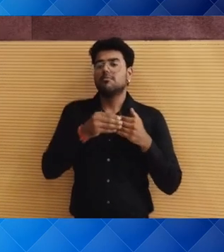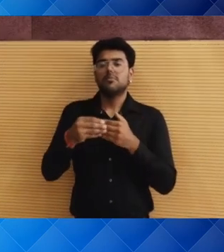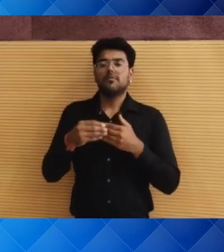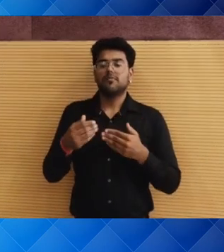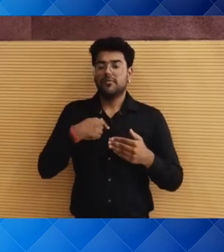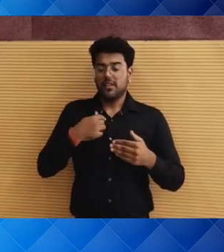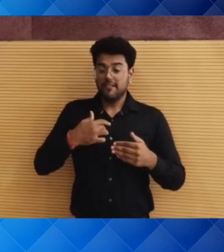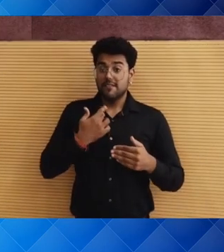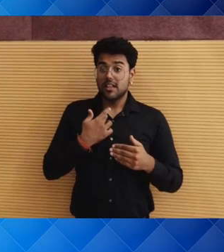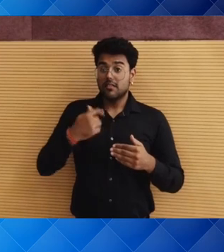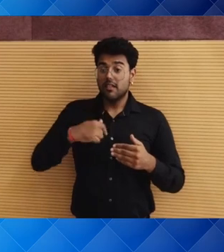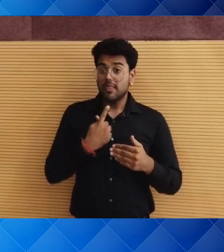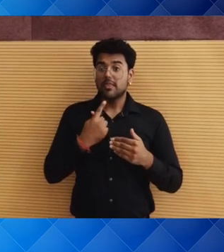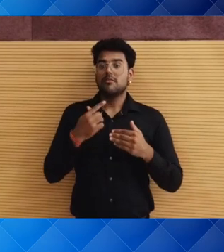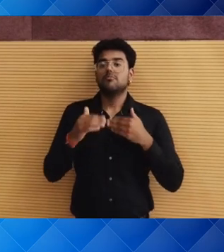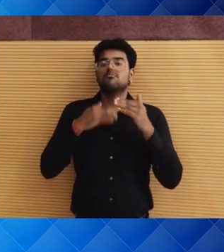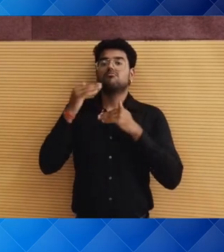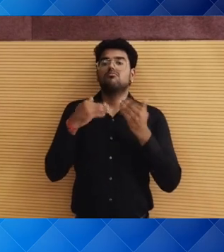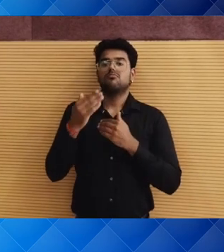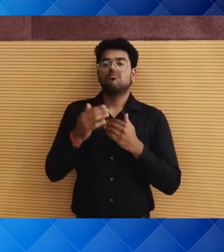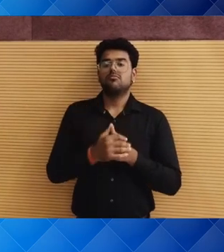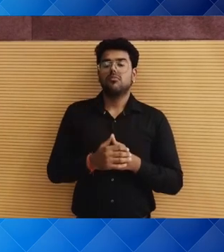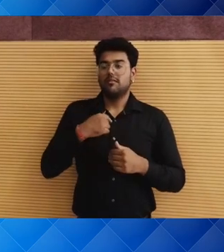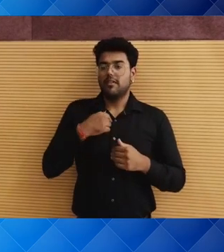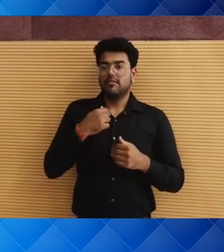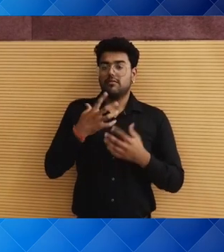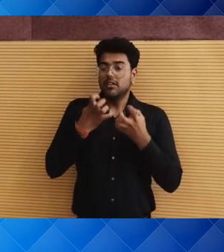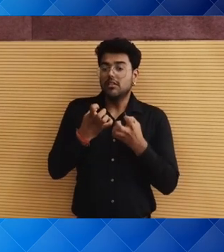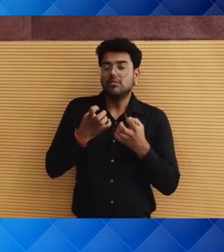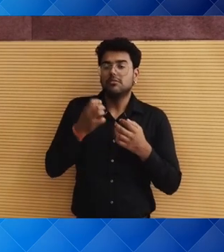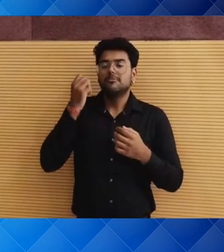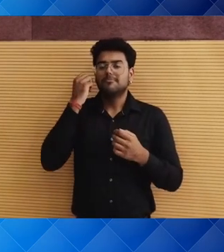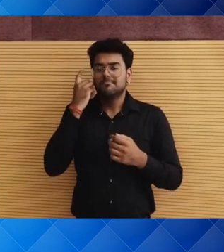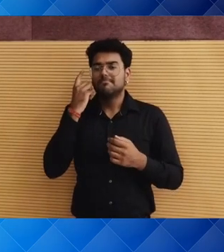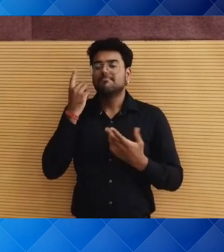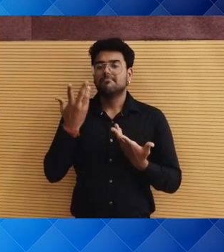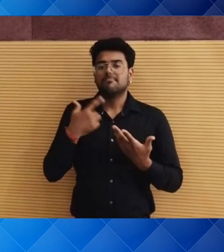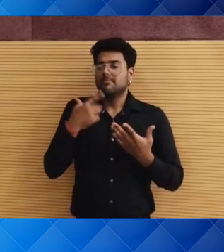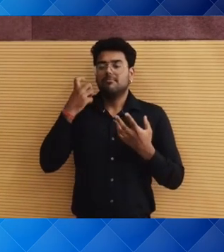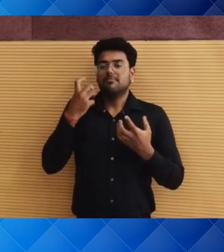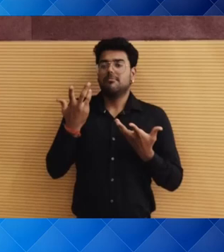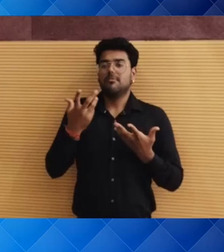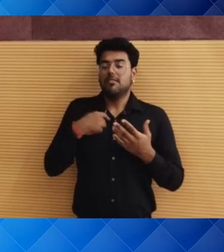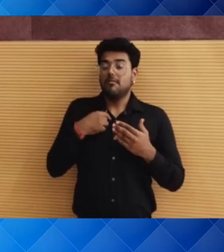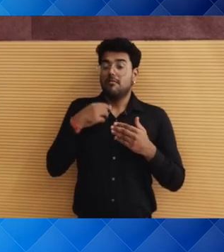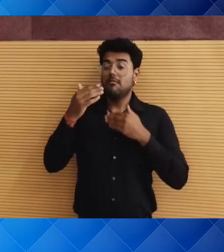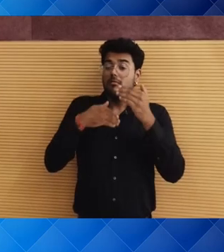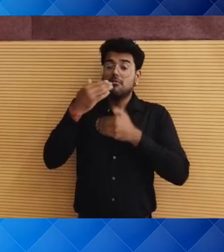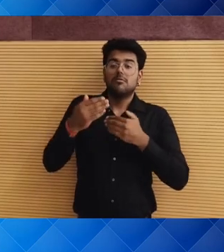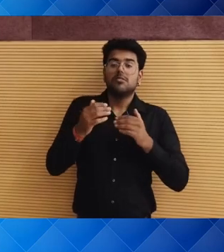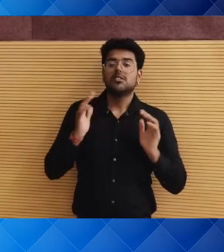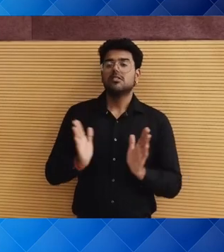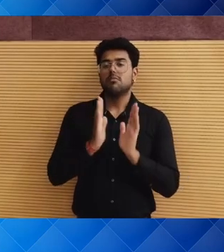हमारे अंदर स्फूर्ति का संचार किया, हमारी आवश्यकताओं को समझा, हमें आगे बढ़ने के लिए उत्साहित किया, प्रोत्साहित